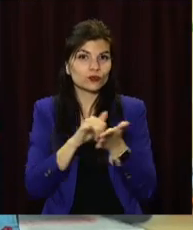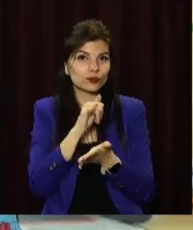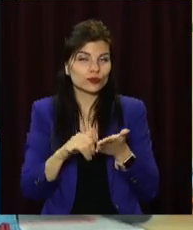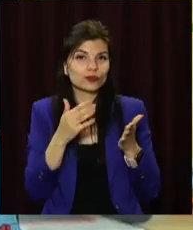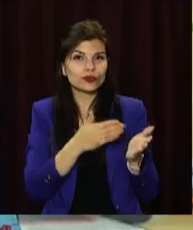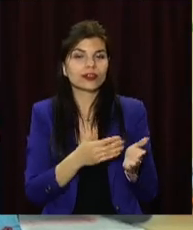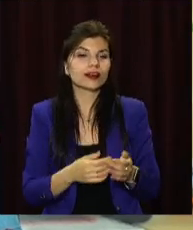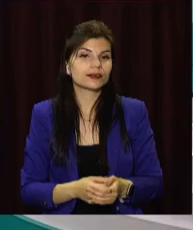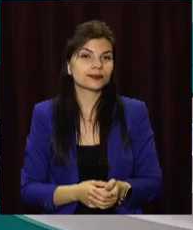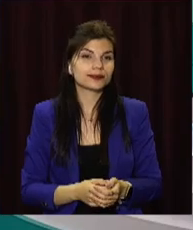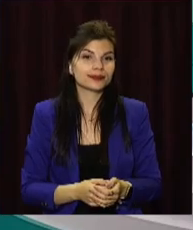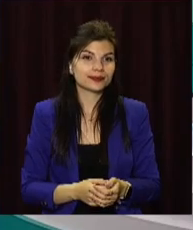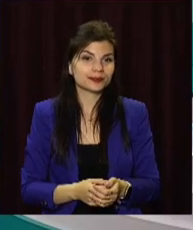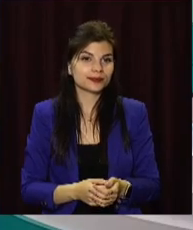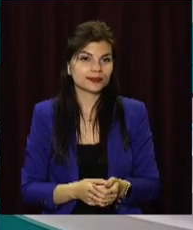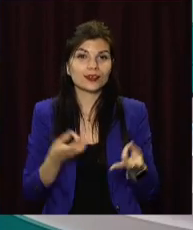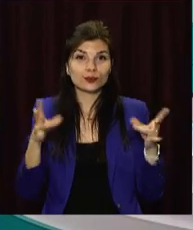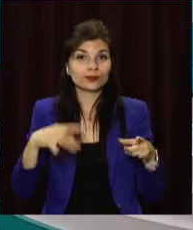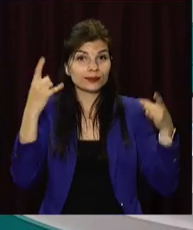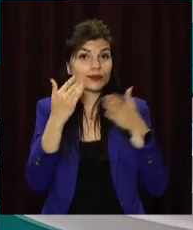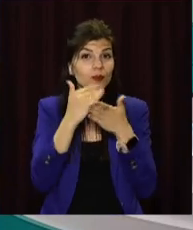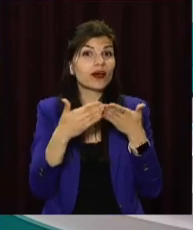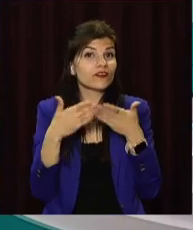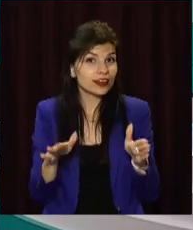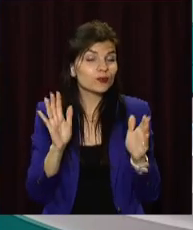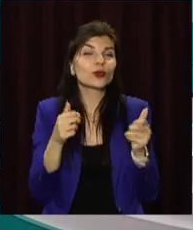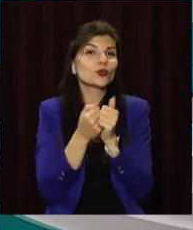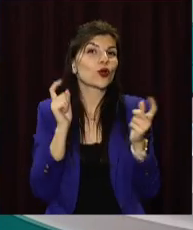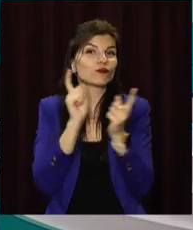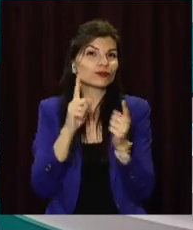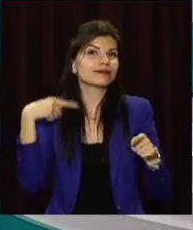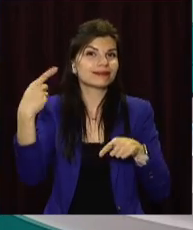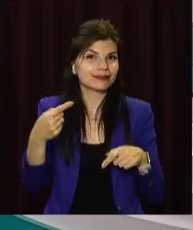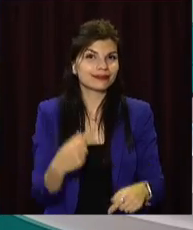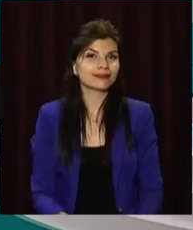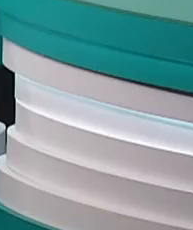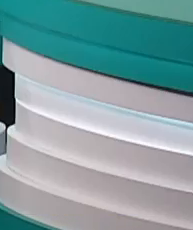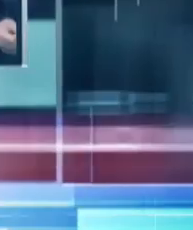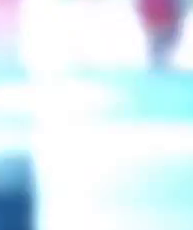та на нашому YouTube-каналі. Залишайтеся з відкритим і до зустрічі в ефірі.